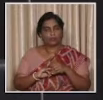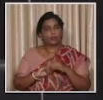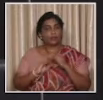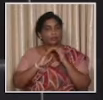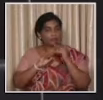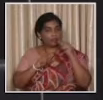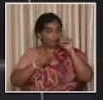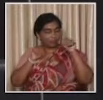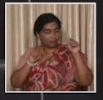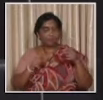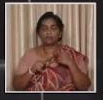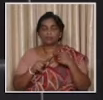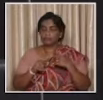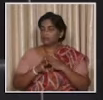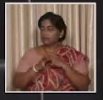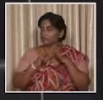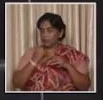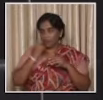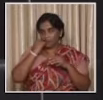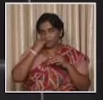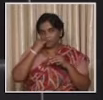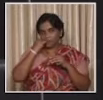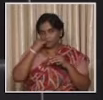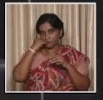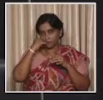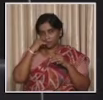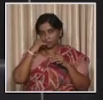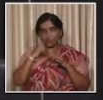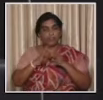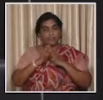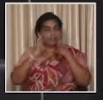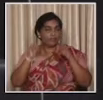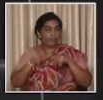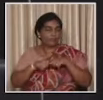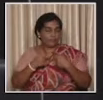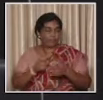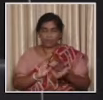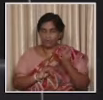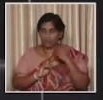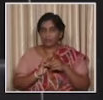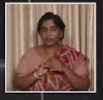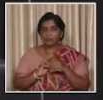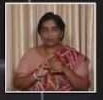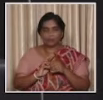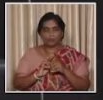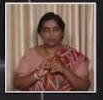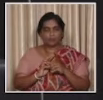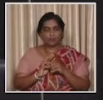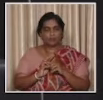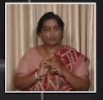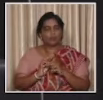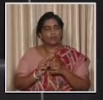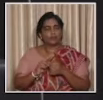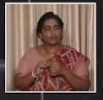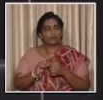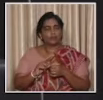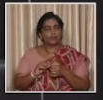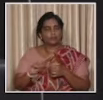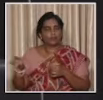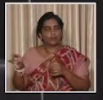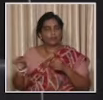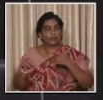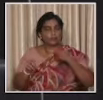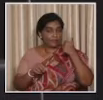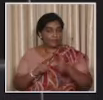අපේ වලපන මන්ත්‍රීතුමාටත් මේක බලපානවා. ඒ පැත්තටත් මේක ඉතාම වැදගත් මේ